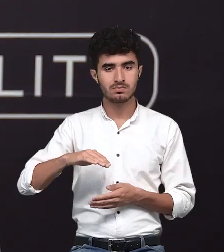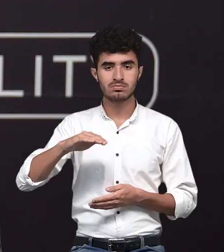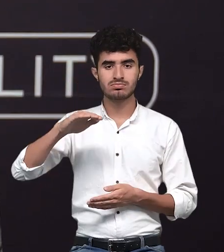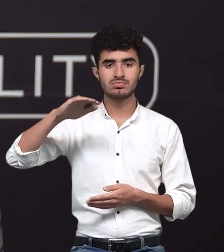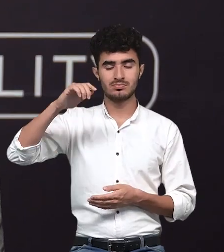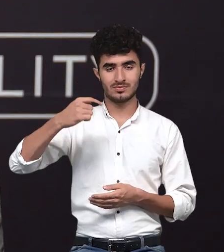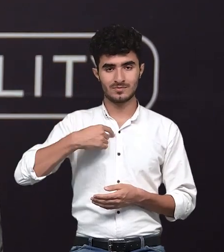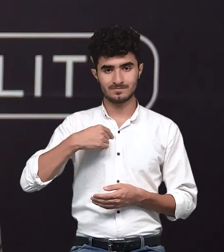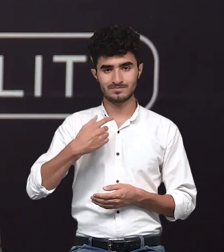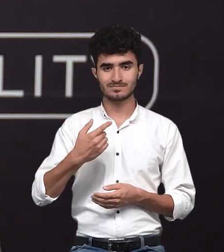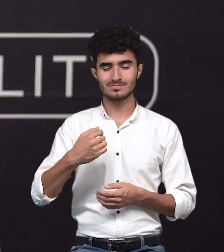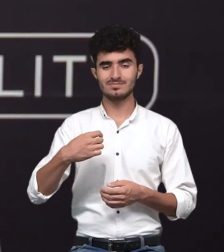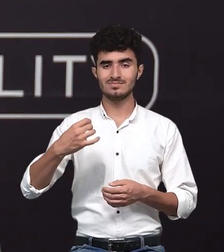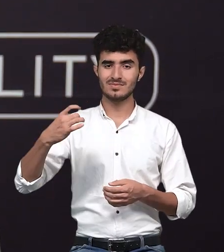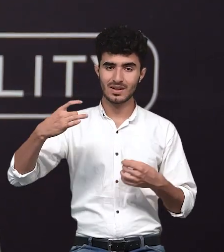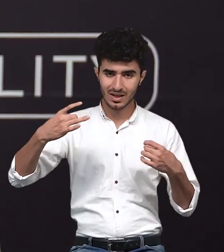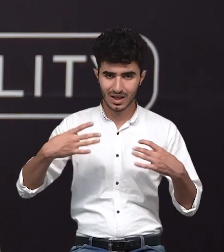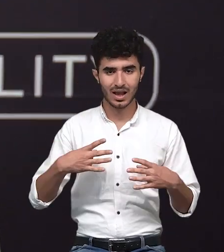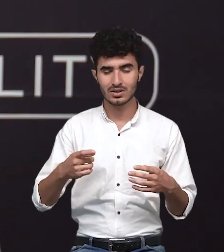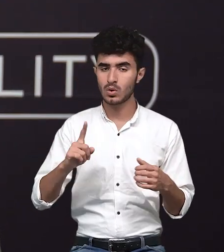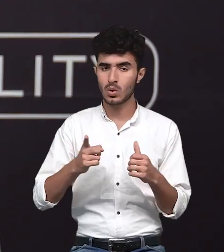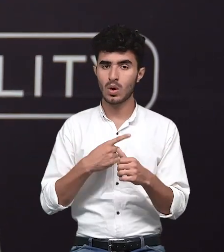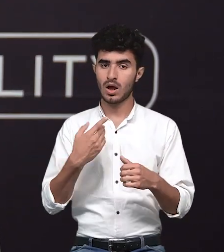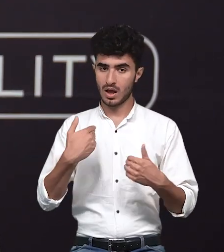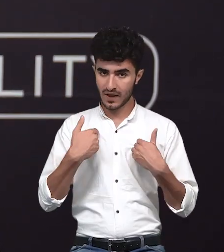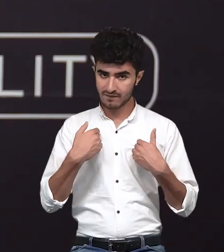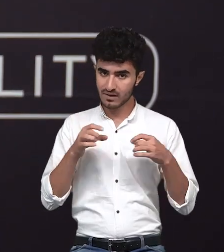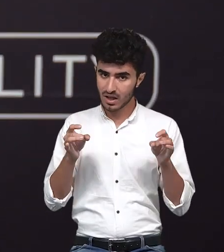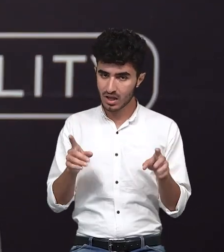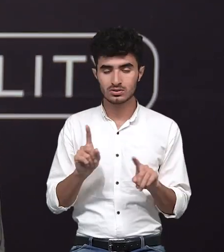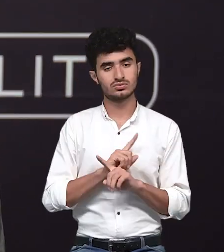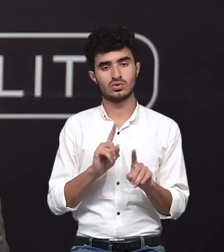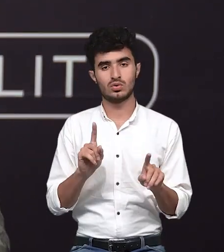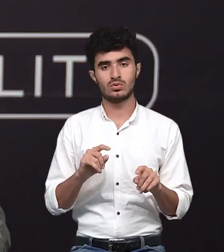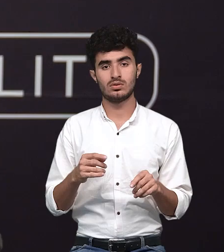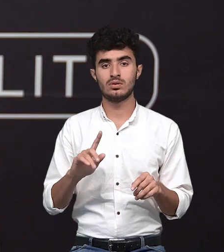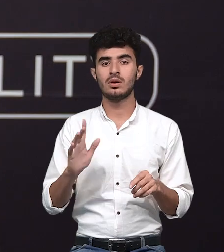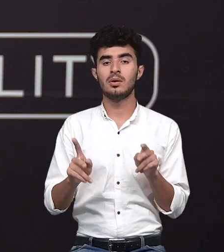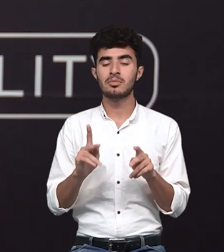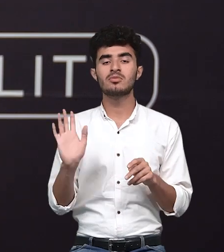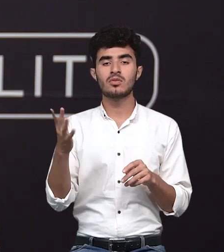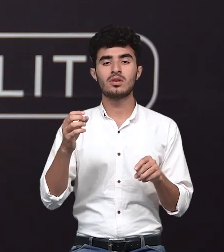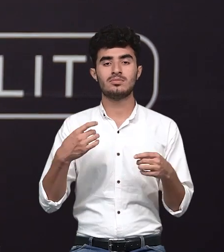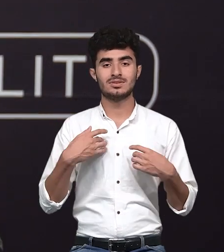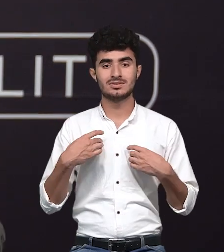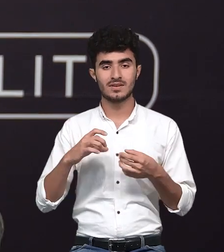ہوتا ہے، کیونکہ ان کے ساتھ ایسا انسیڈنس ہوا ہوتا ہے جس کو سمجھتے ہیں کہ ان کے ساتھ یہ ایسی